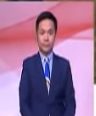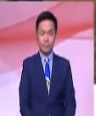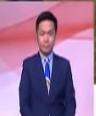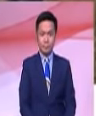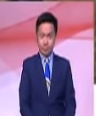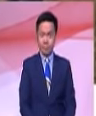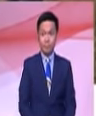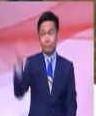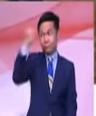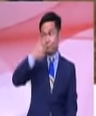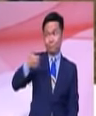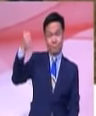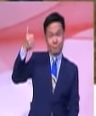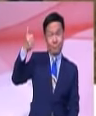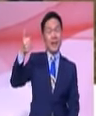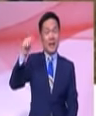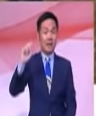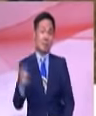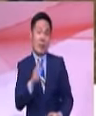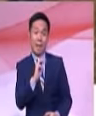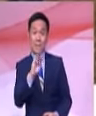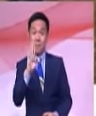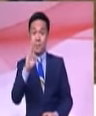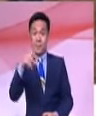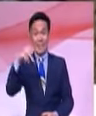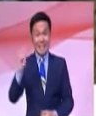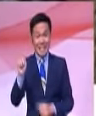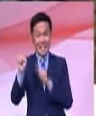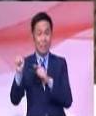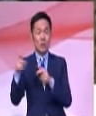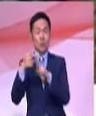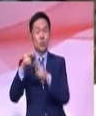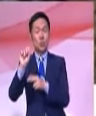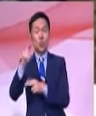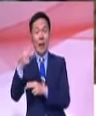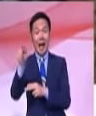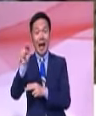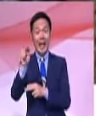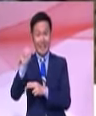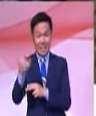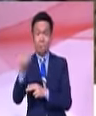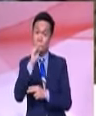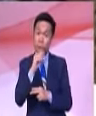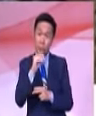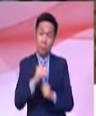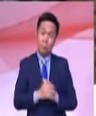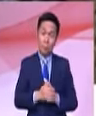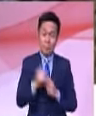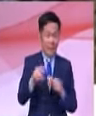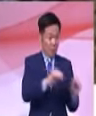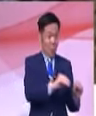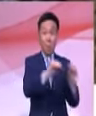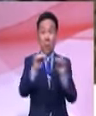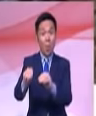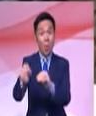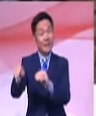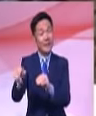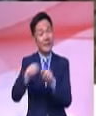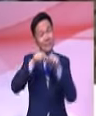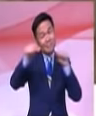Yang di-Pertua Majlis Daerah Padang Terap MDPT, Dato' Mat Suhaimi Abdul Rahman dalam kenyataannya memaklumkan lokasi baru